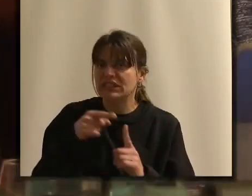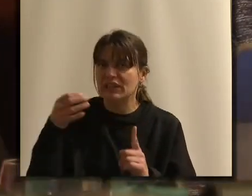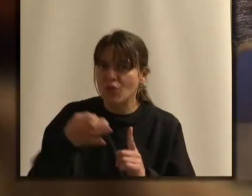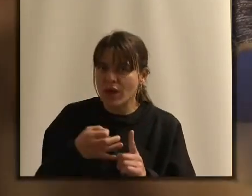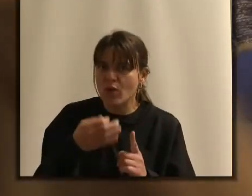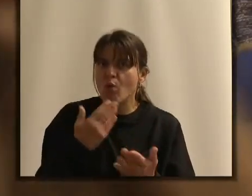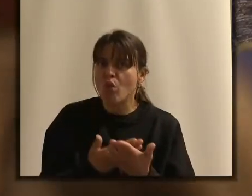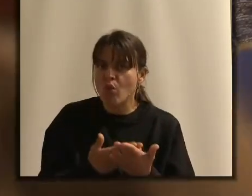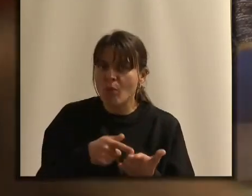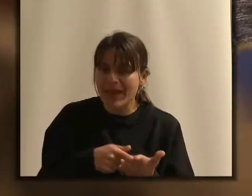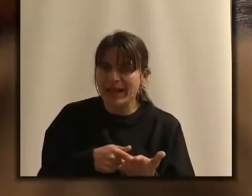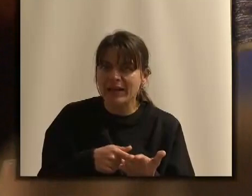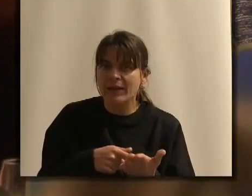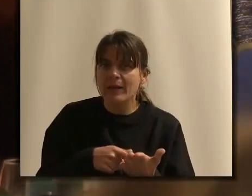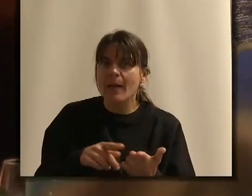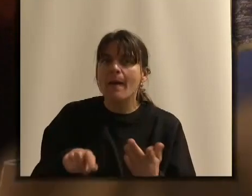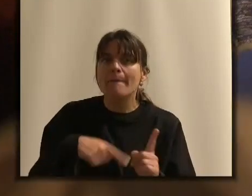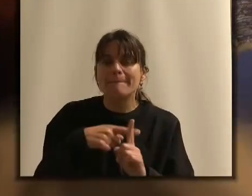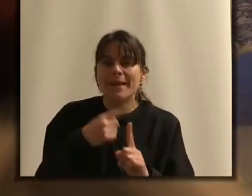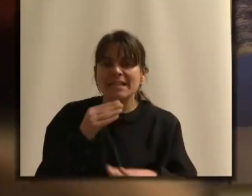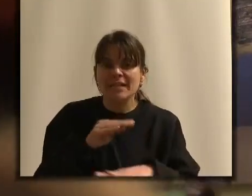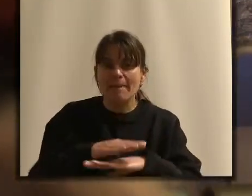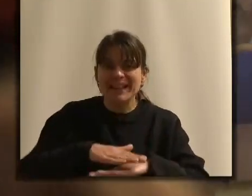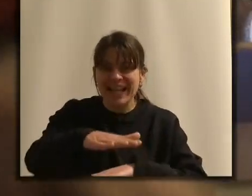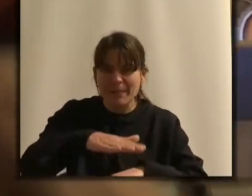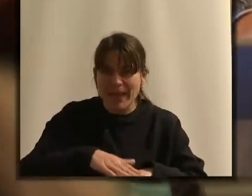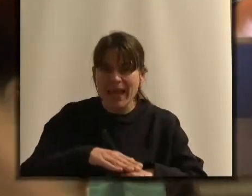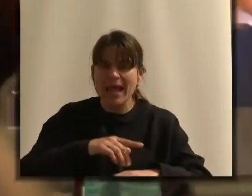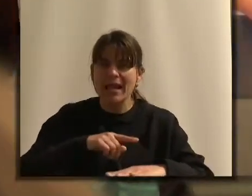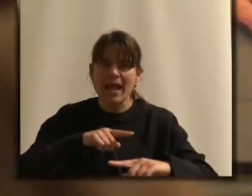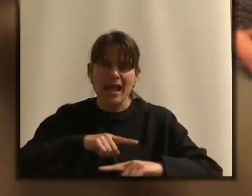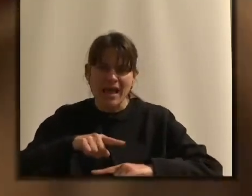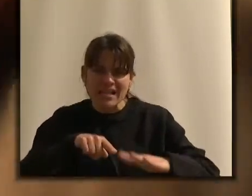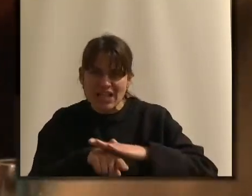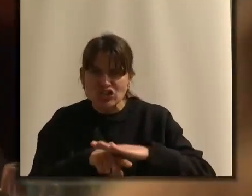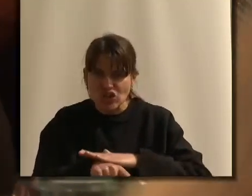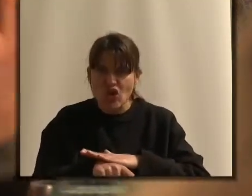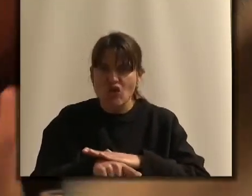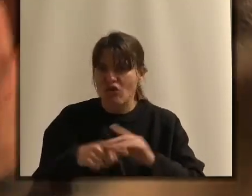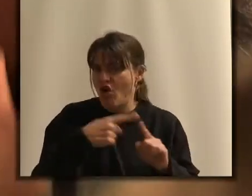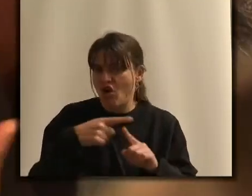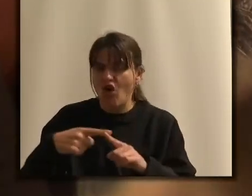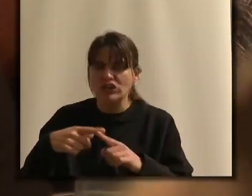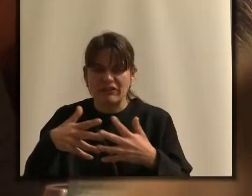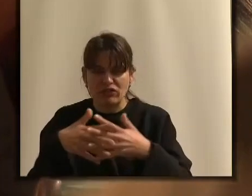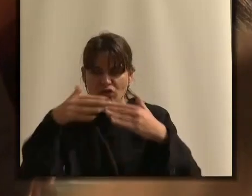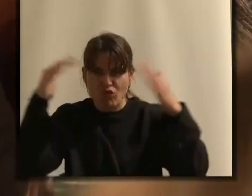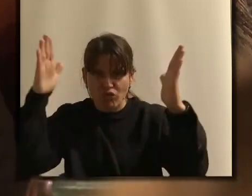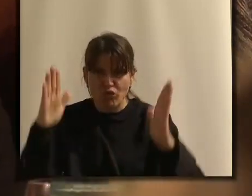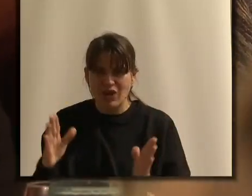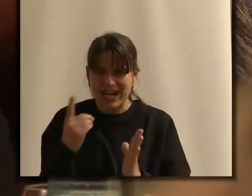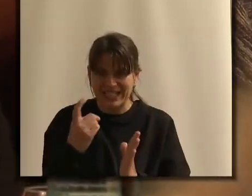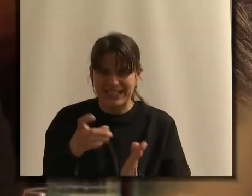en un document les intervencions tant de manteniment com de gestió, bueno, com el que s'ha de fer en l'edifici, la gestió de la infraestructura de l'edifici